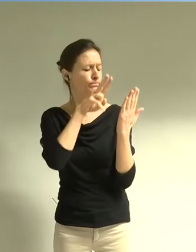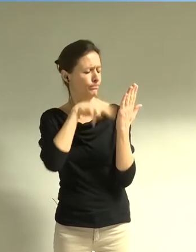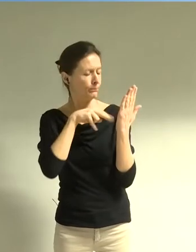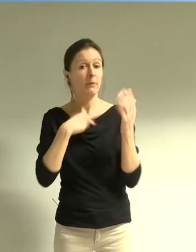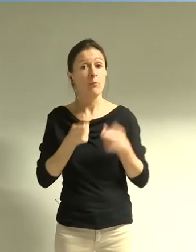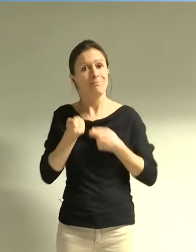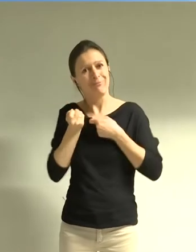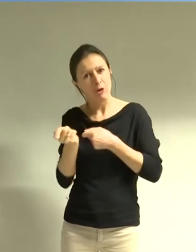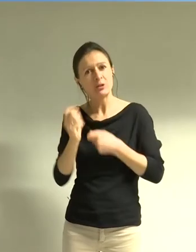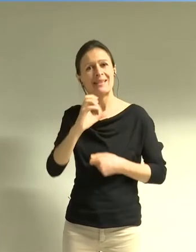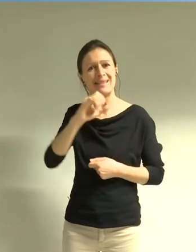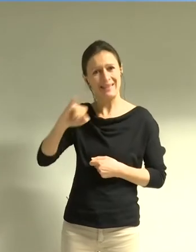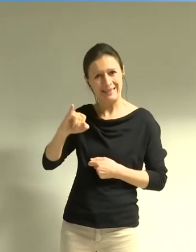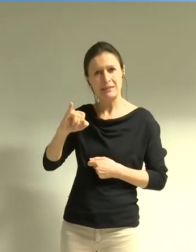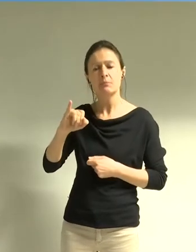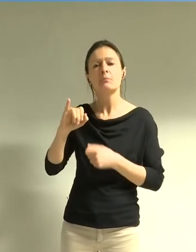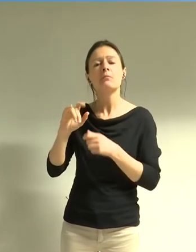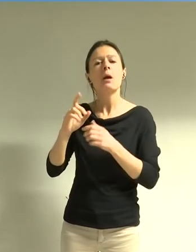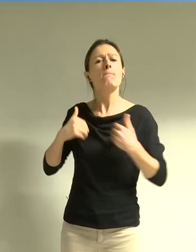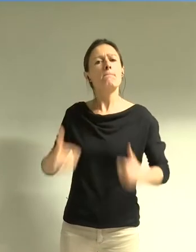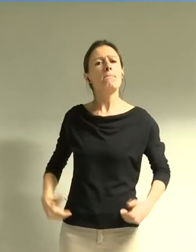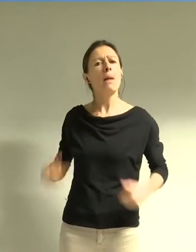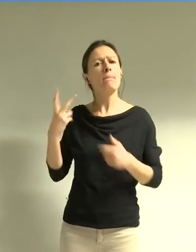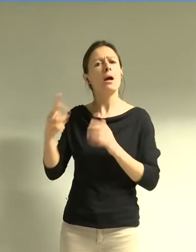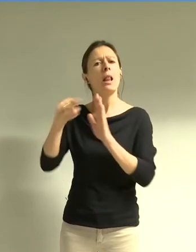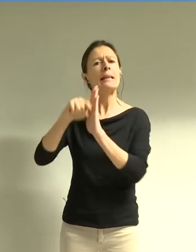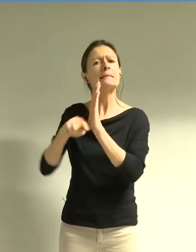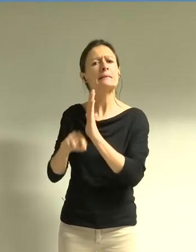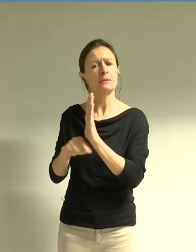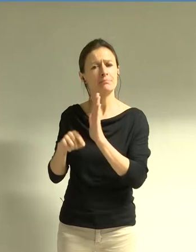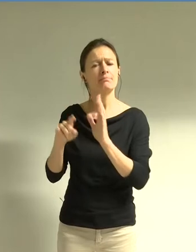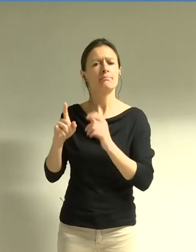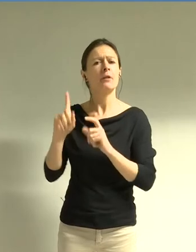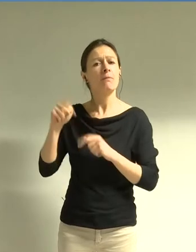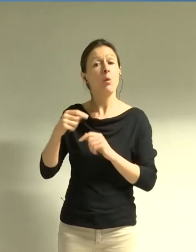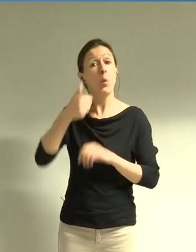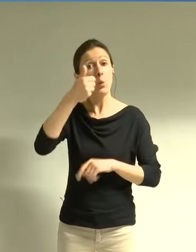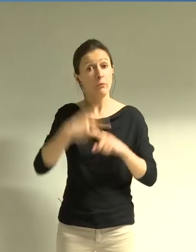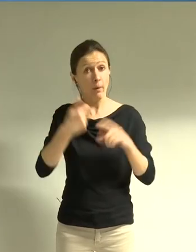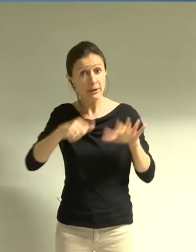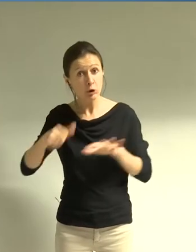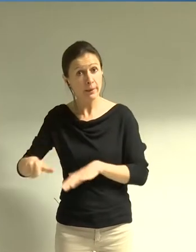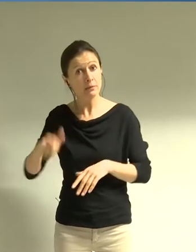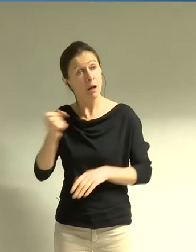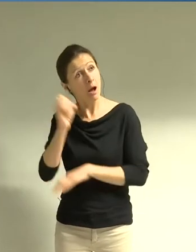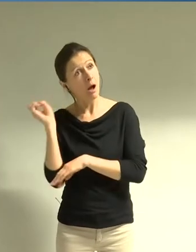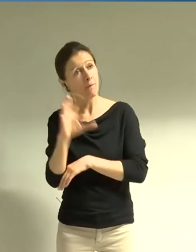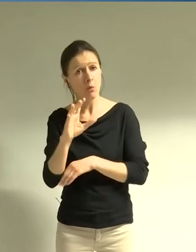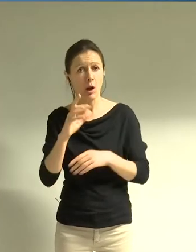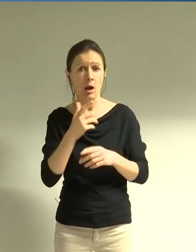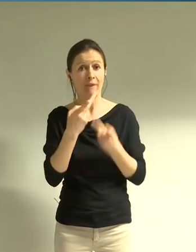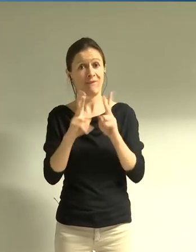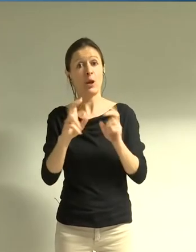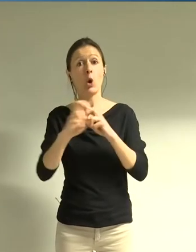transmettre à la liste de leurs membres actualisé une fois par semestre à la ville de grenoble et vous préciser que cette